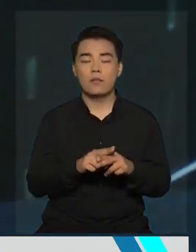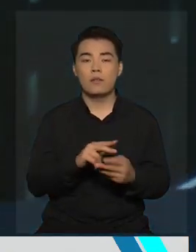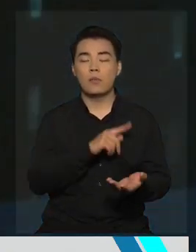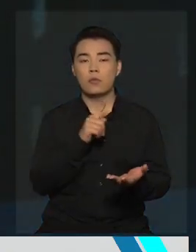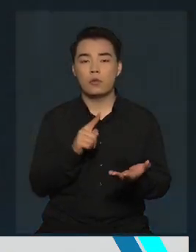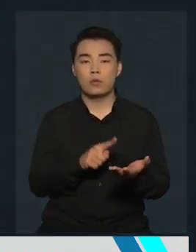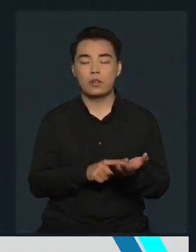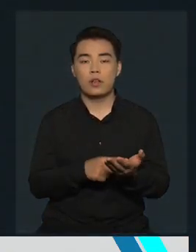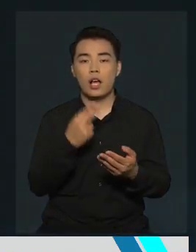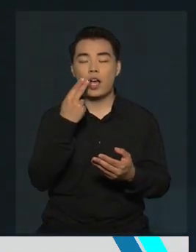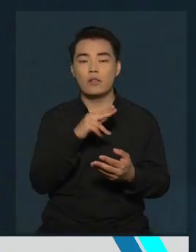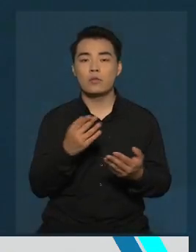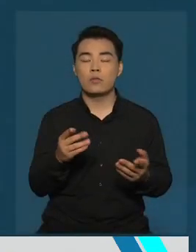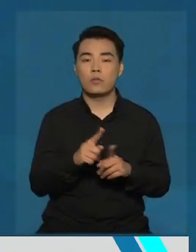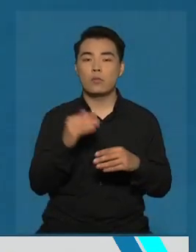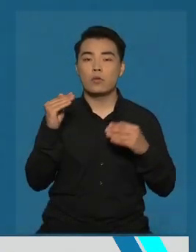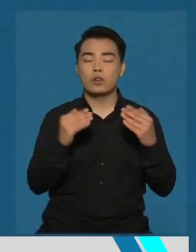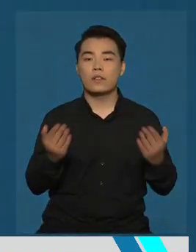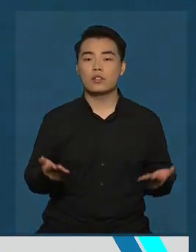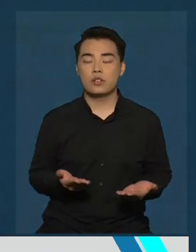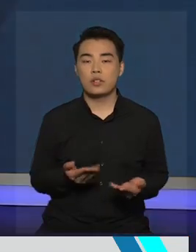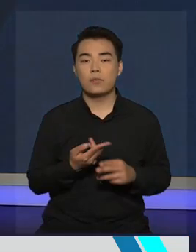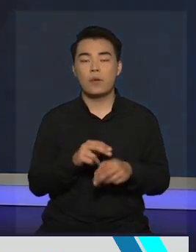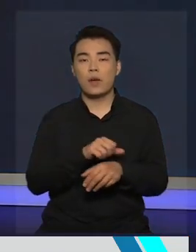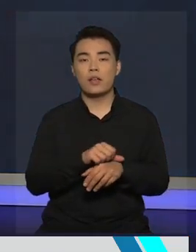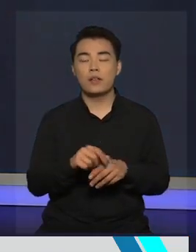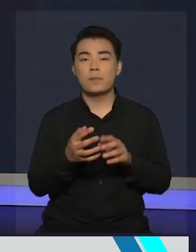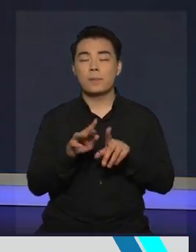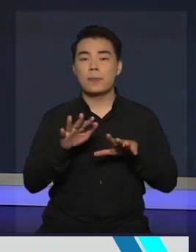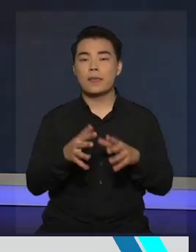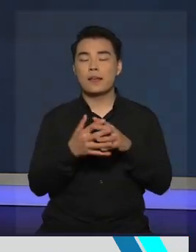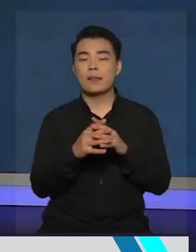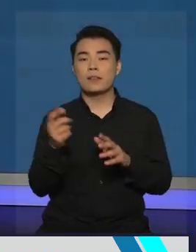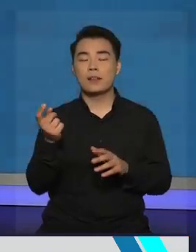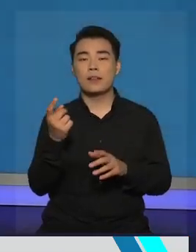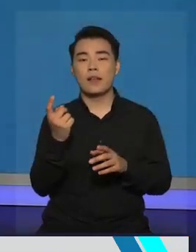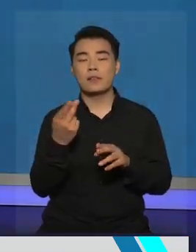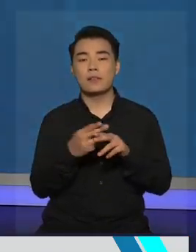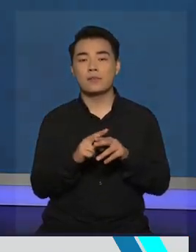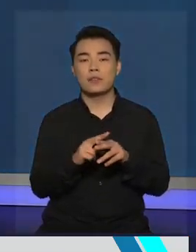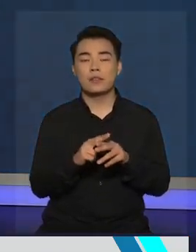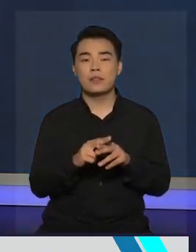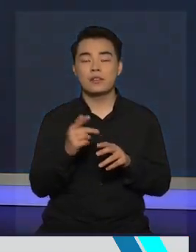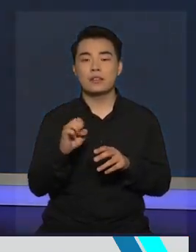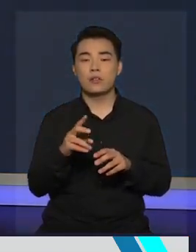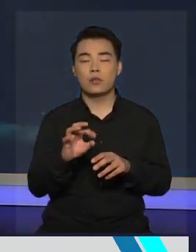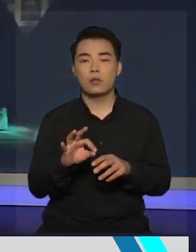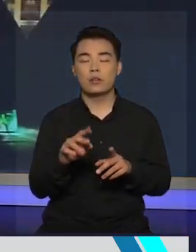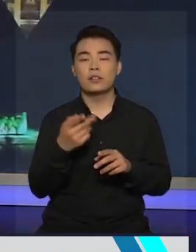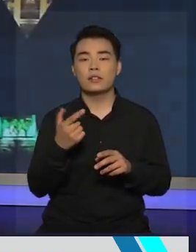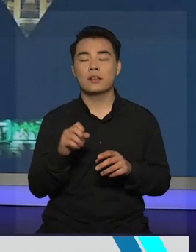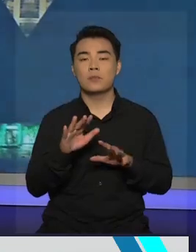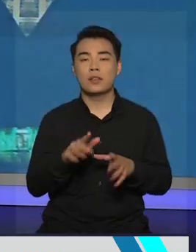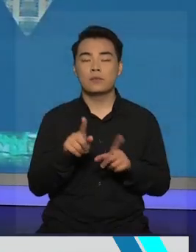вопросы качества и уровня жизни именно в приграничных селах. Значит, это какие-то